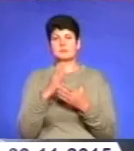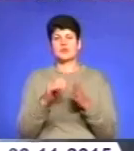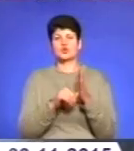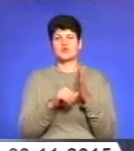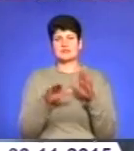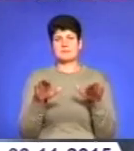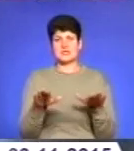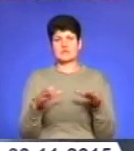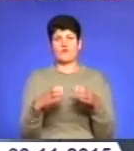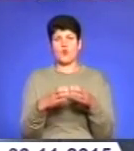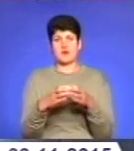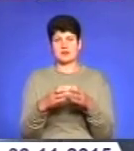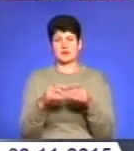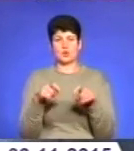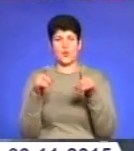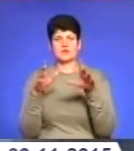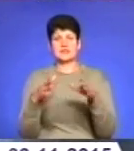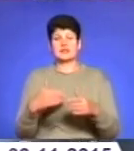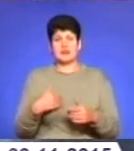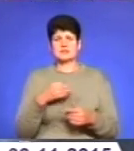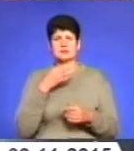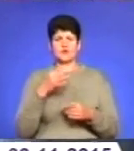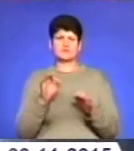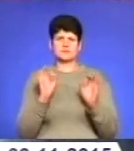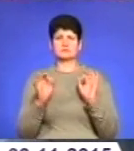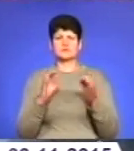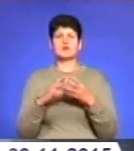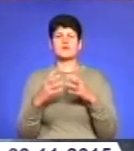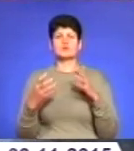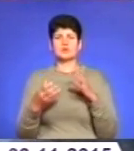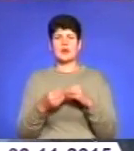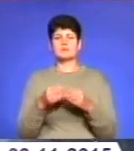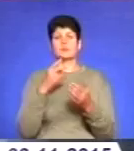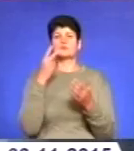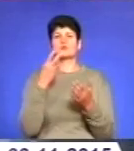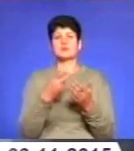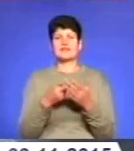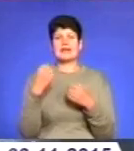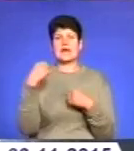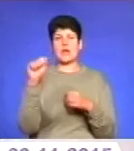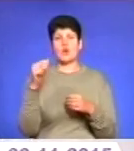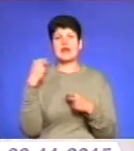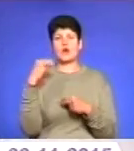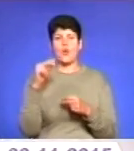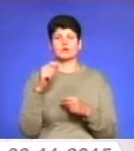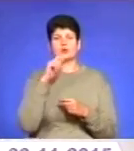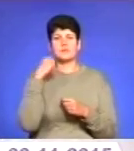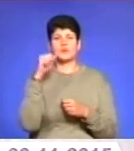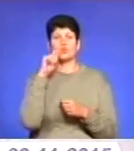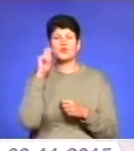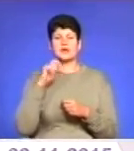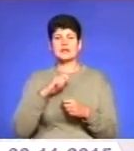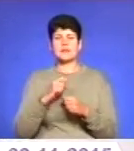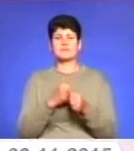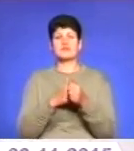гонці. Ну, це, я так скажу, достойний результат, і ми поставили рекорд України. Продовжив перегони в